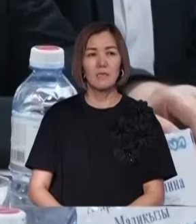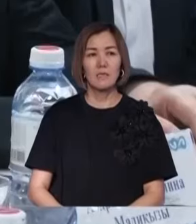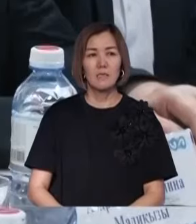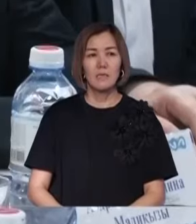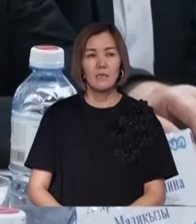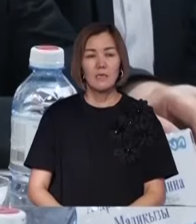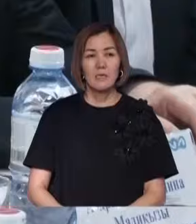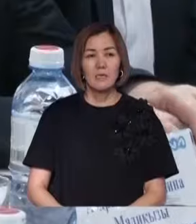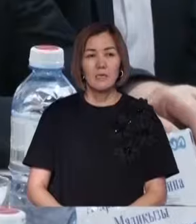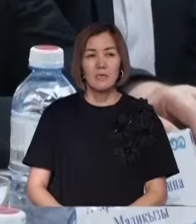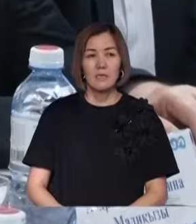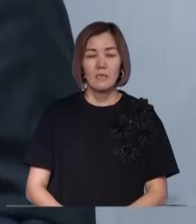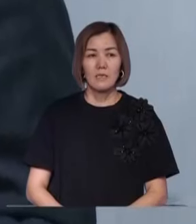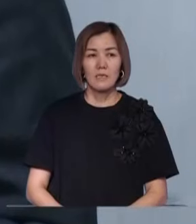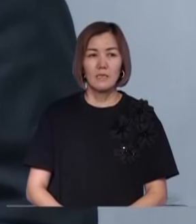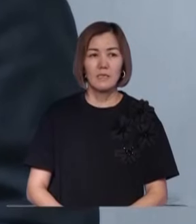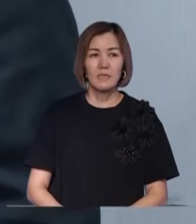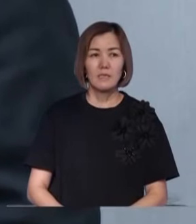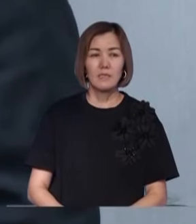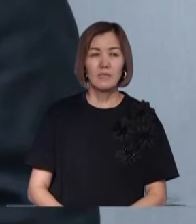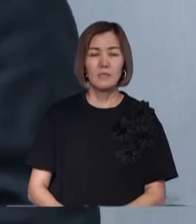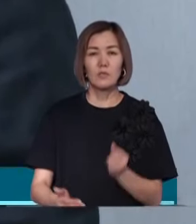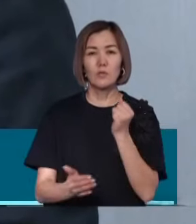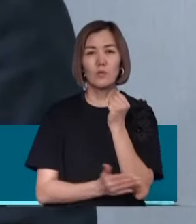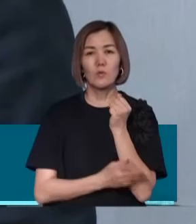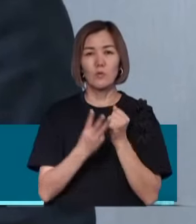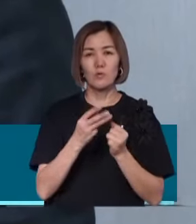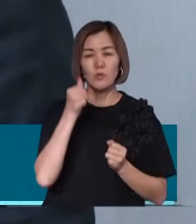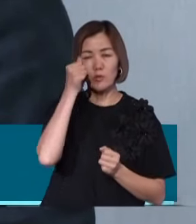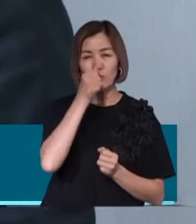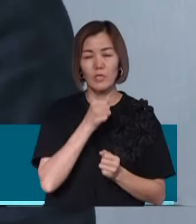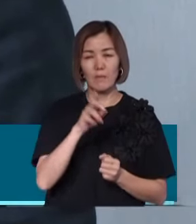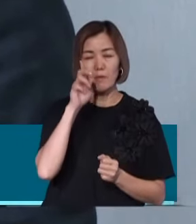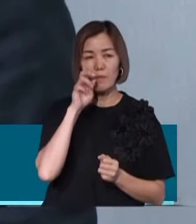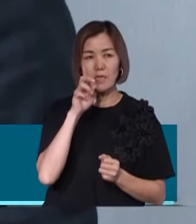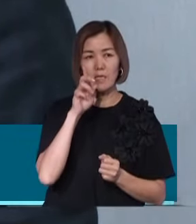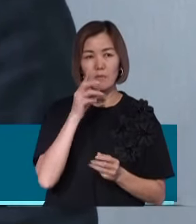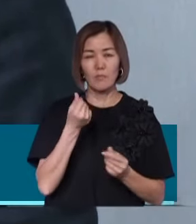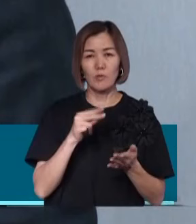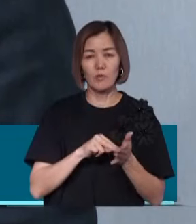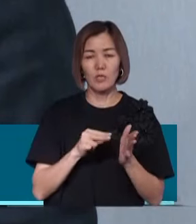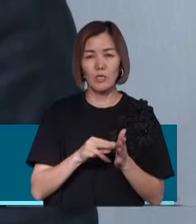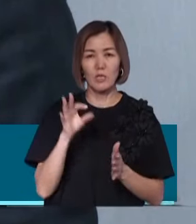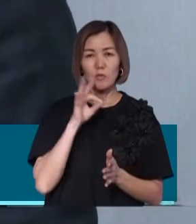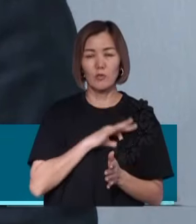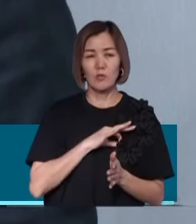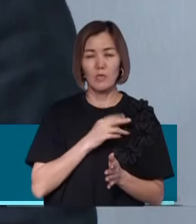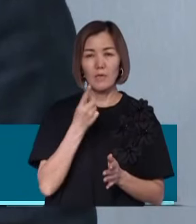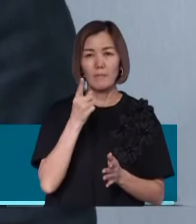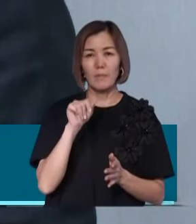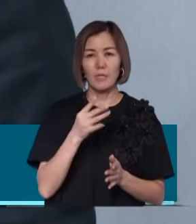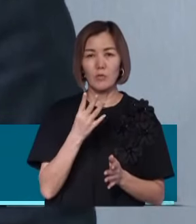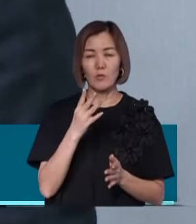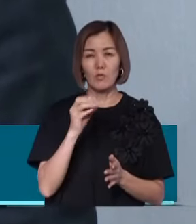Соңғы үш жыл аралығында мемлекеттік бюджетке түсетін түсімдер 1-4